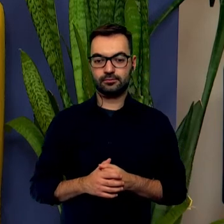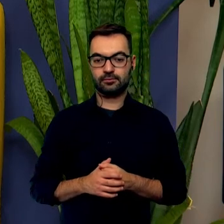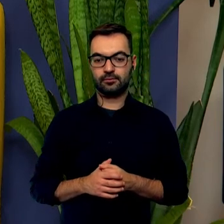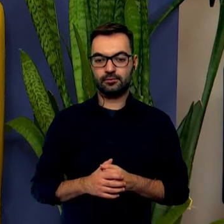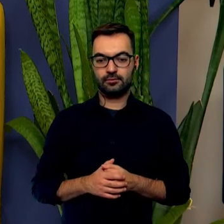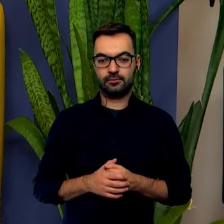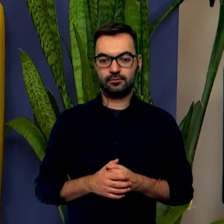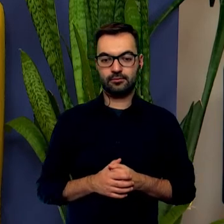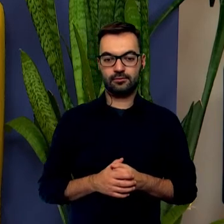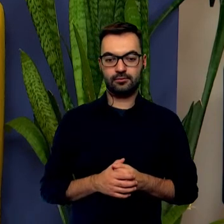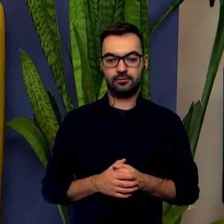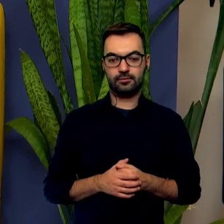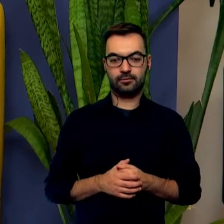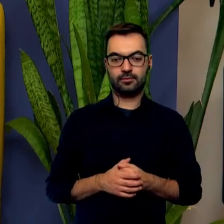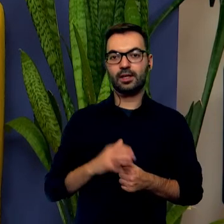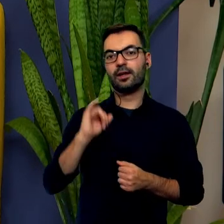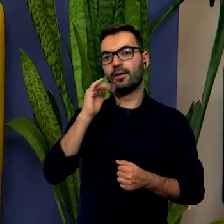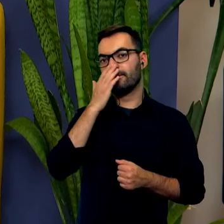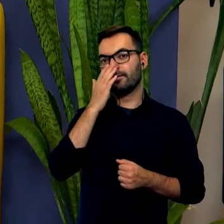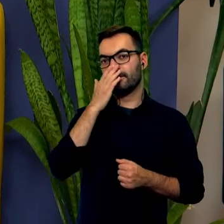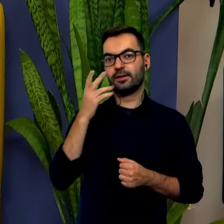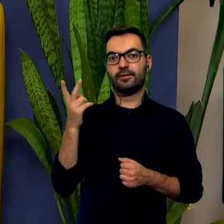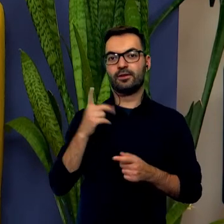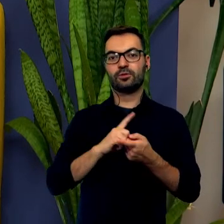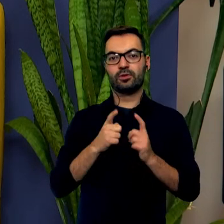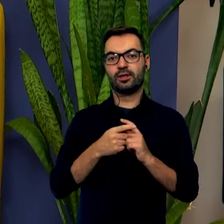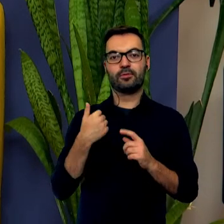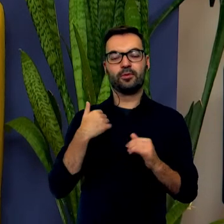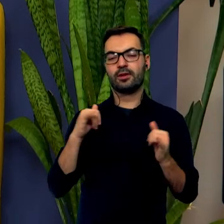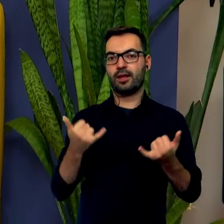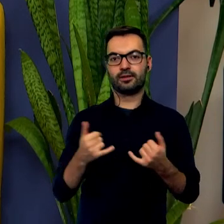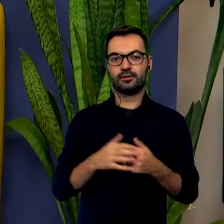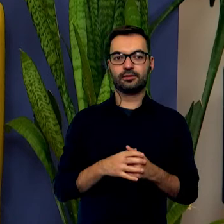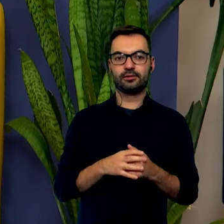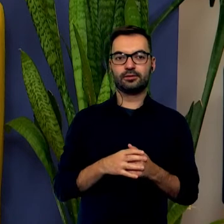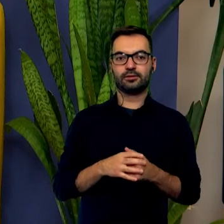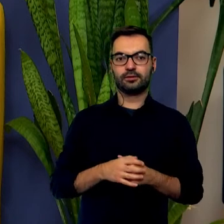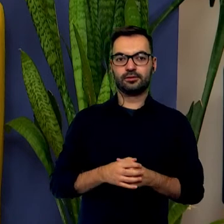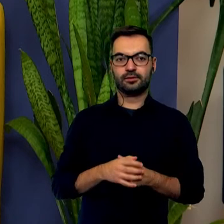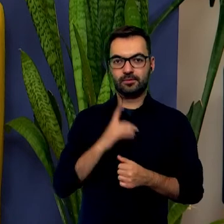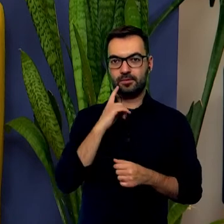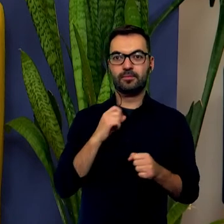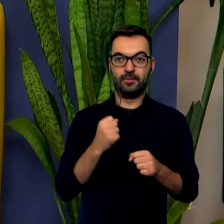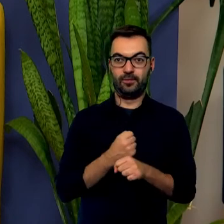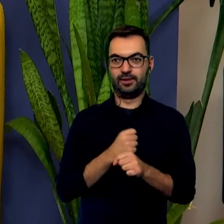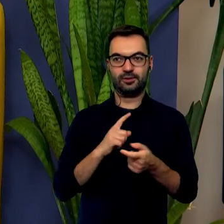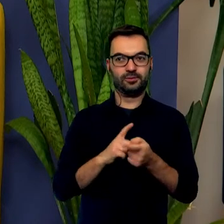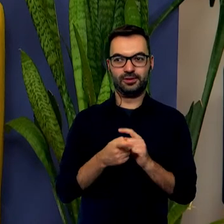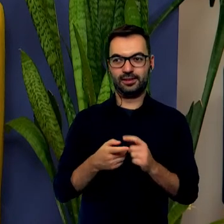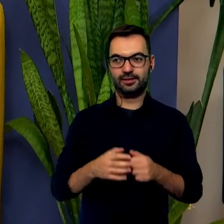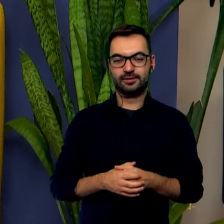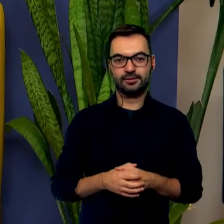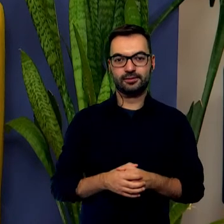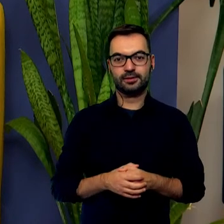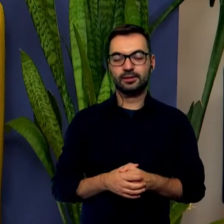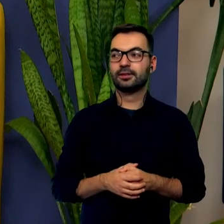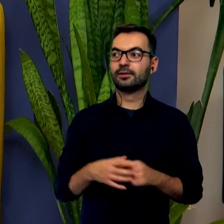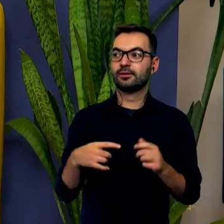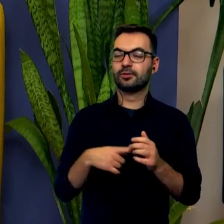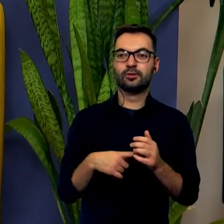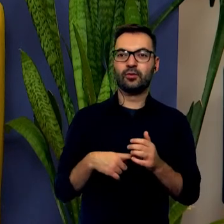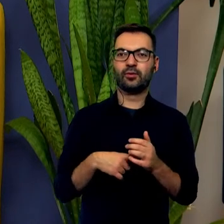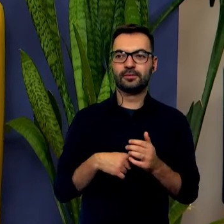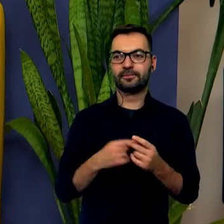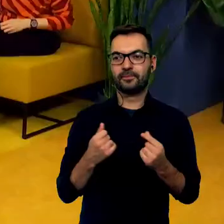jak te spotkania wasze przebiegały? Spotkania przez duże S, bo mam wrażenie, że to takie były. Wiesz, to jest